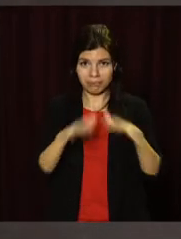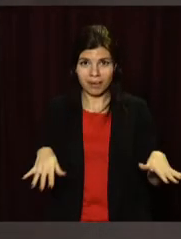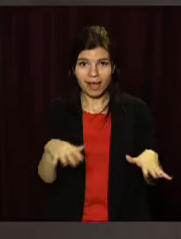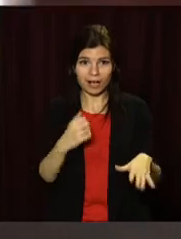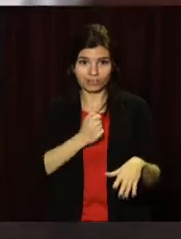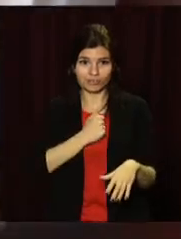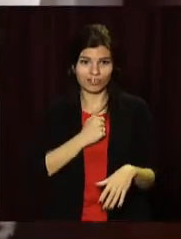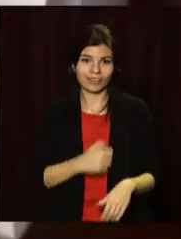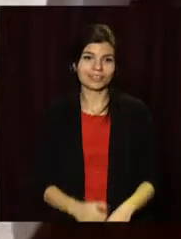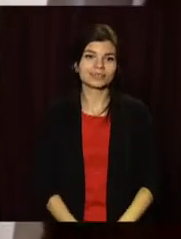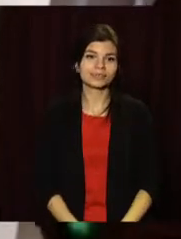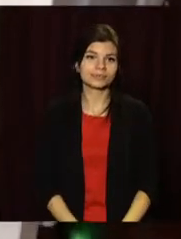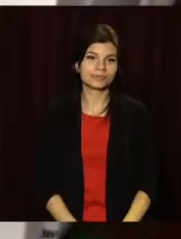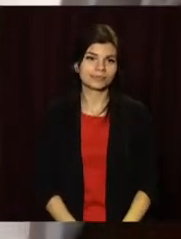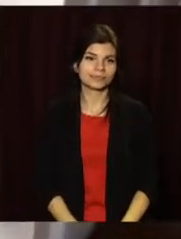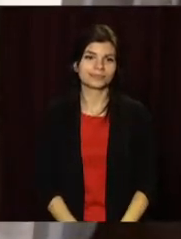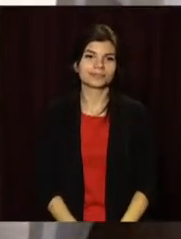випробовування.